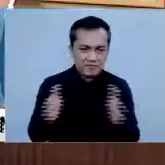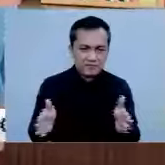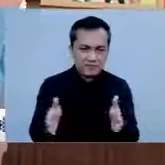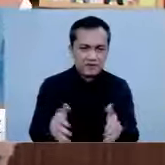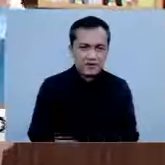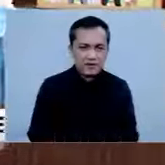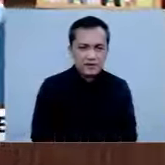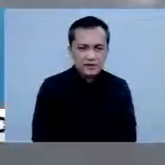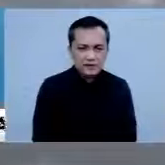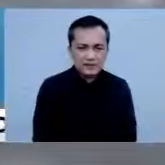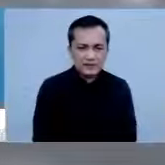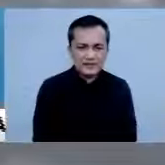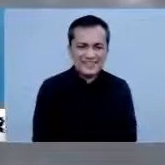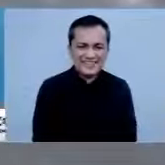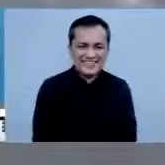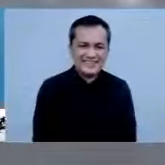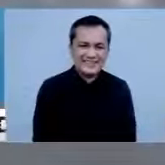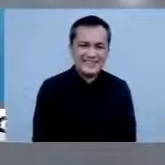siya eh.